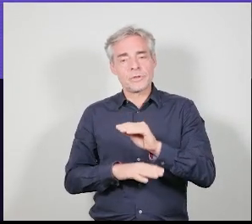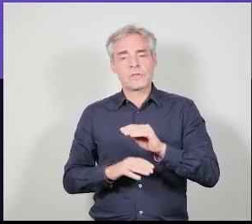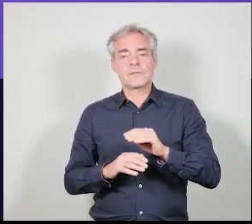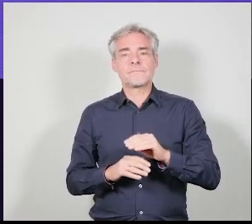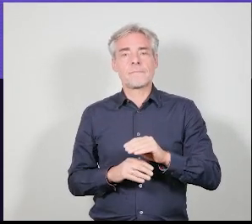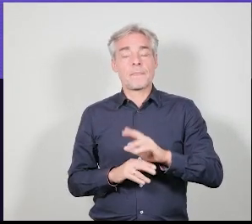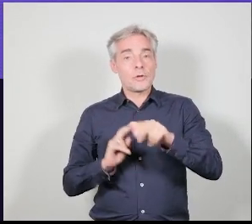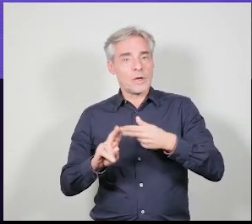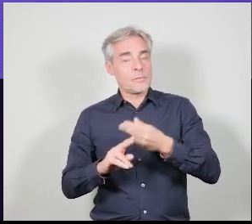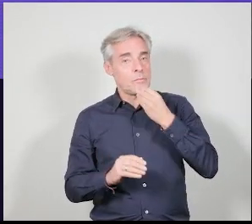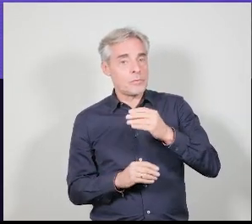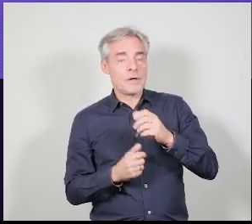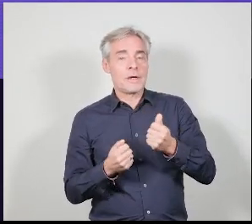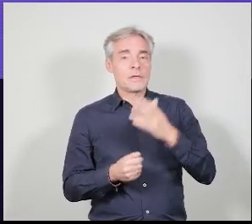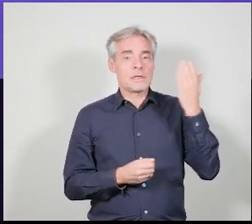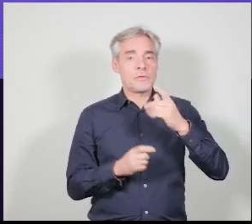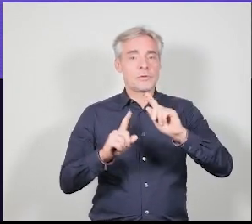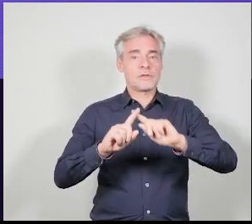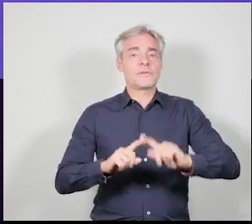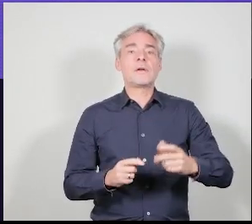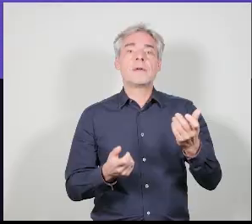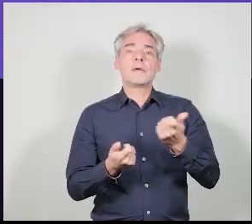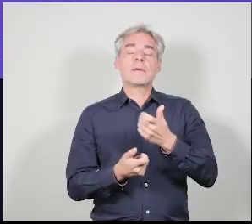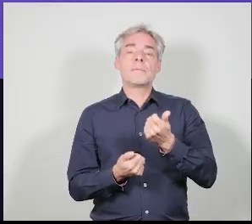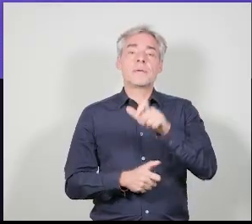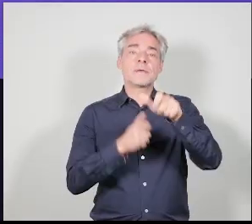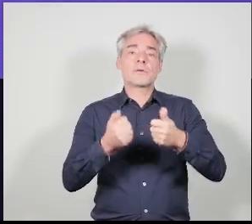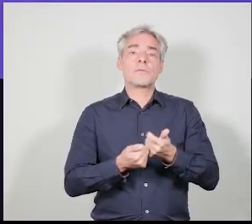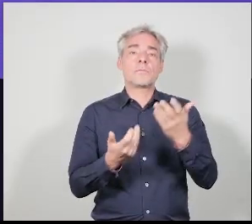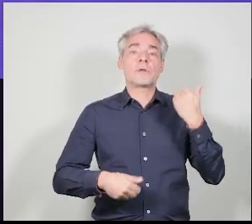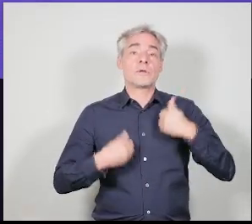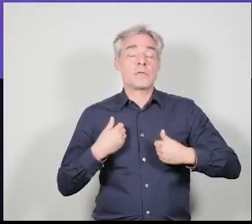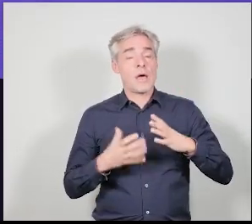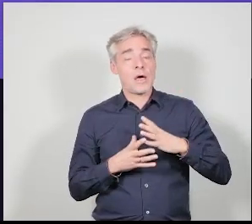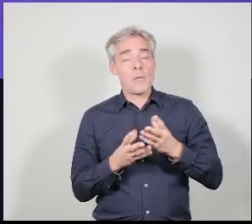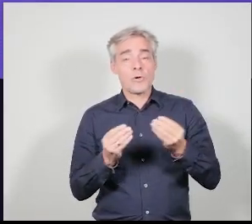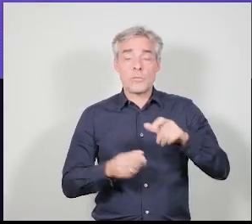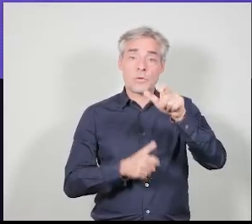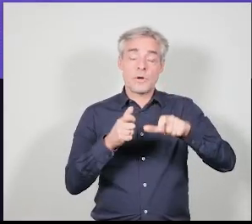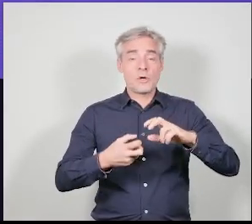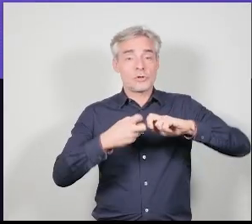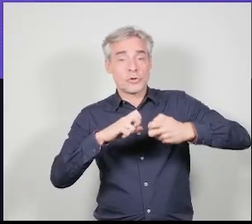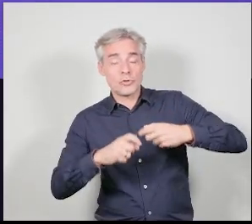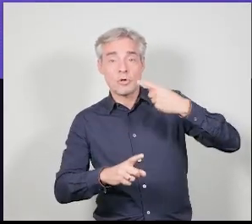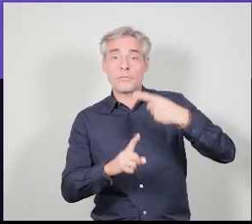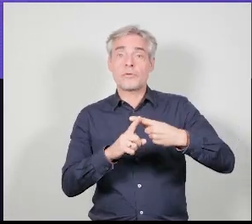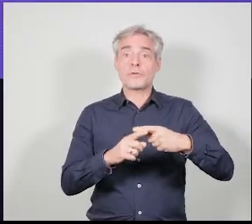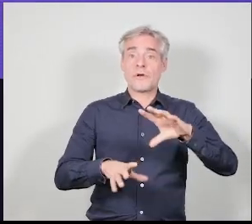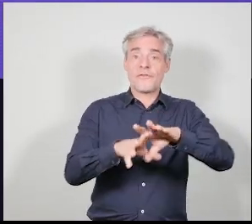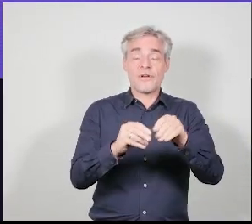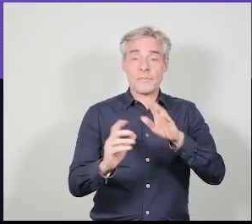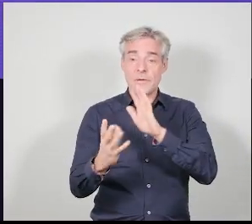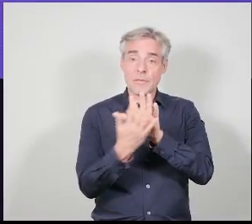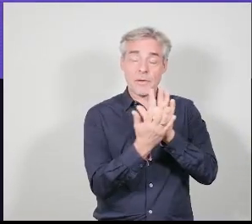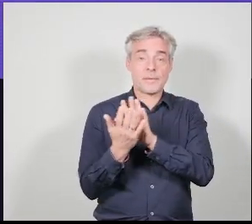la réponse à des besoins différents. Pour les personnes en situation de polyhandicap, on a aussi beaucoup rencontré de structures et de familles,